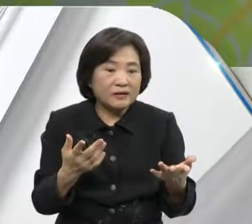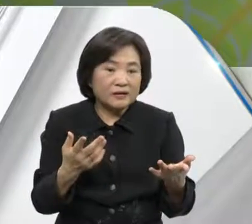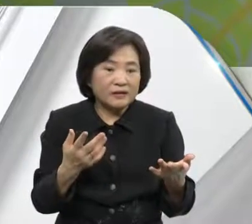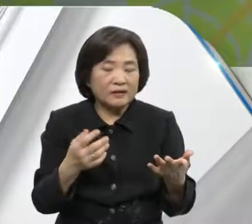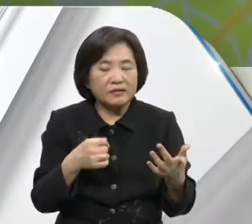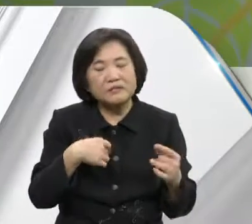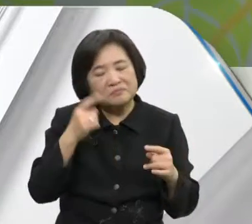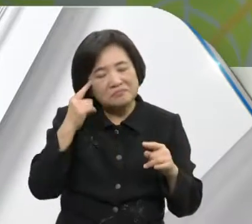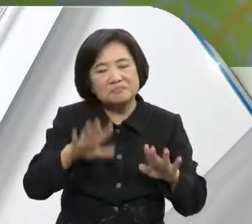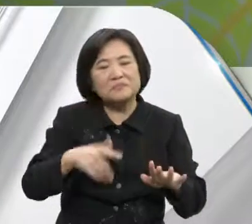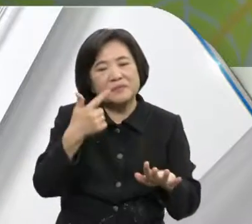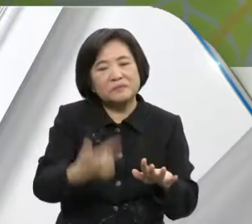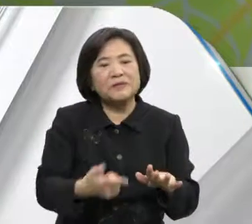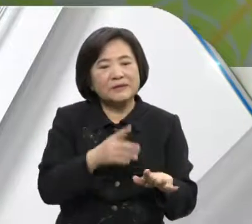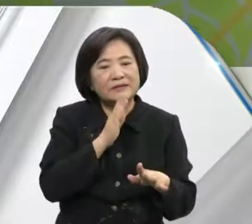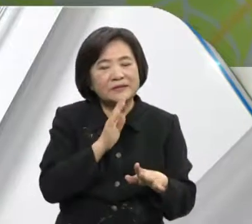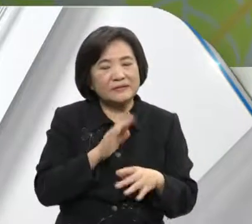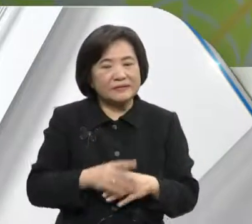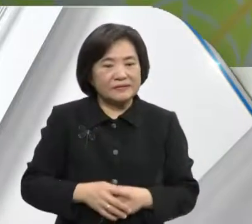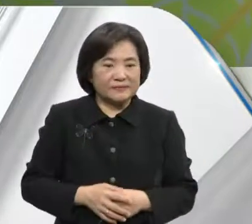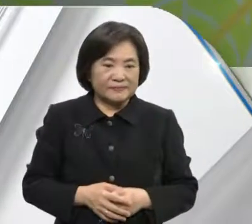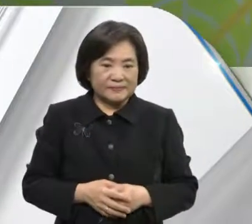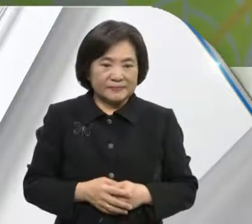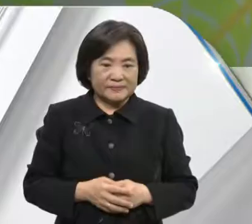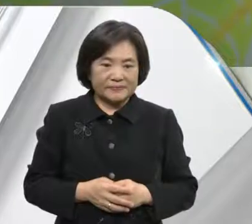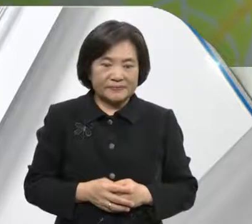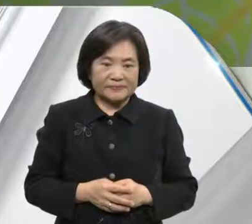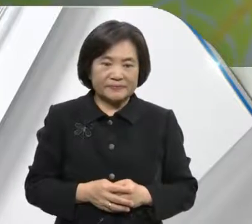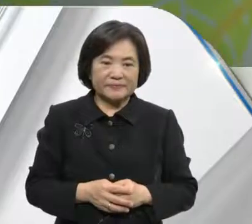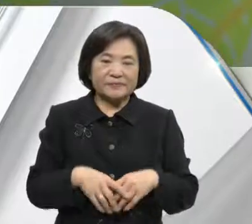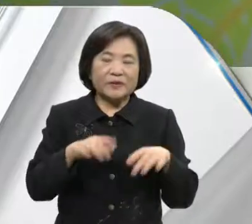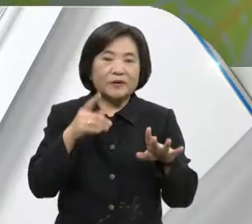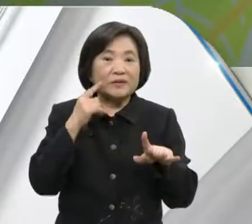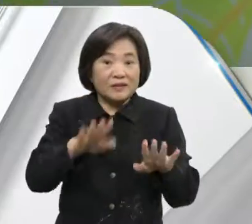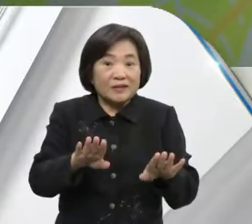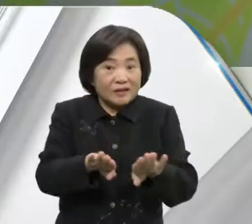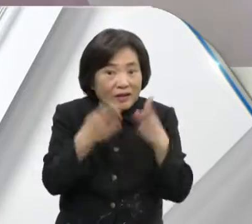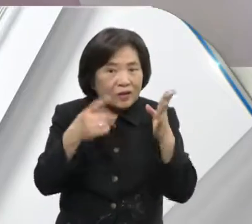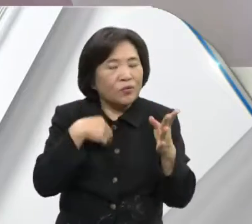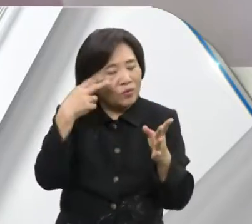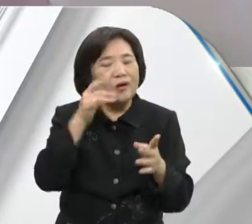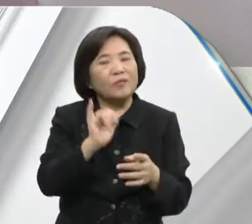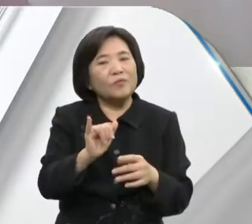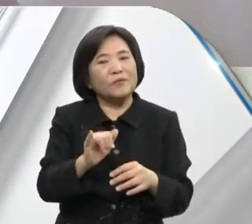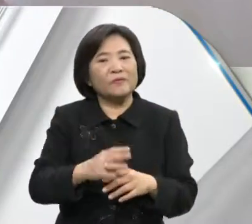台湾空满啦，所以由伊咧开始嘛是真好啊。